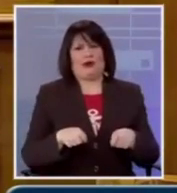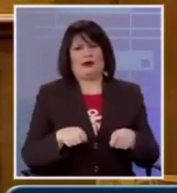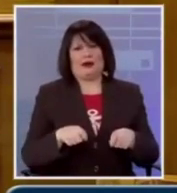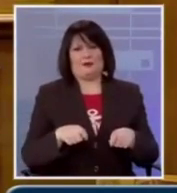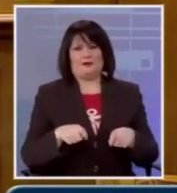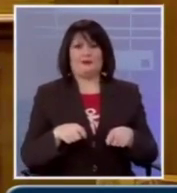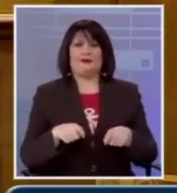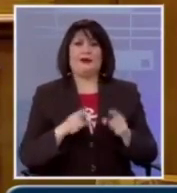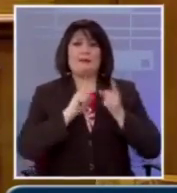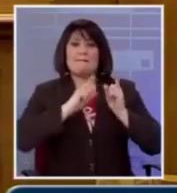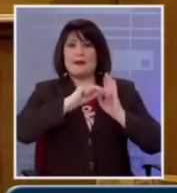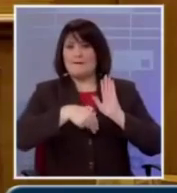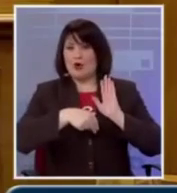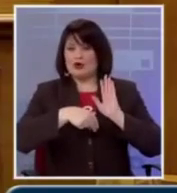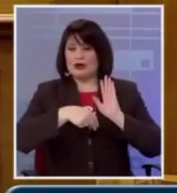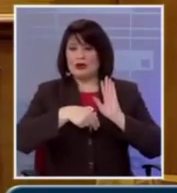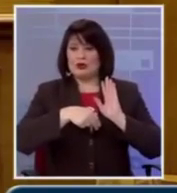περίπτωση